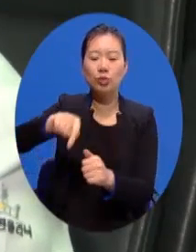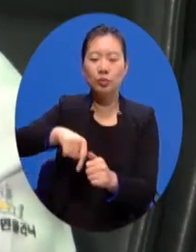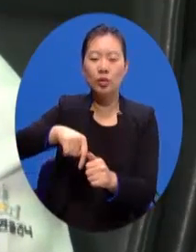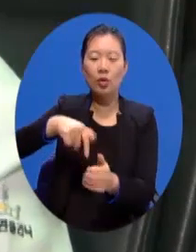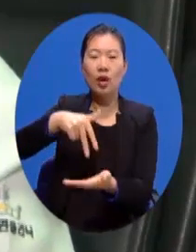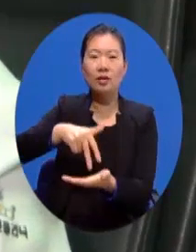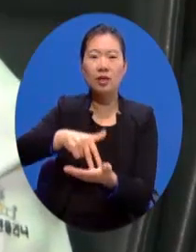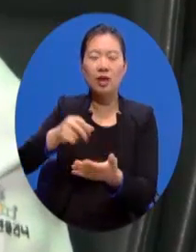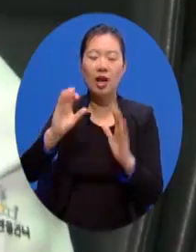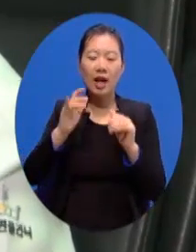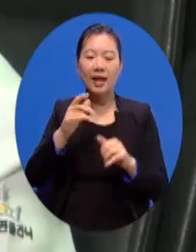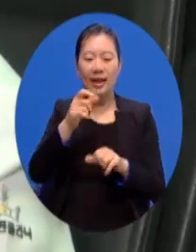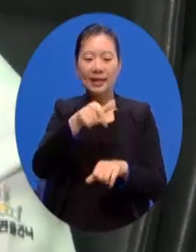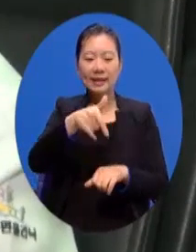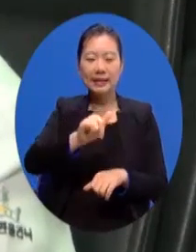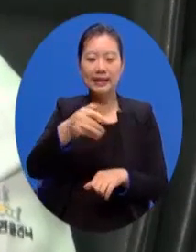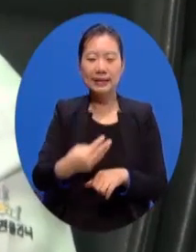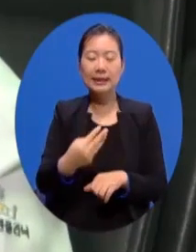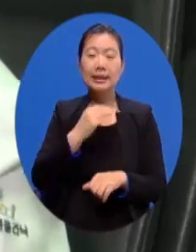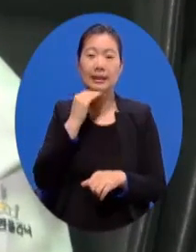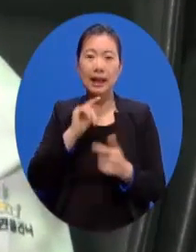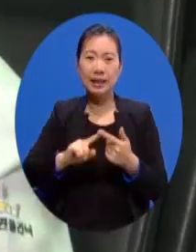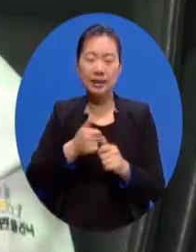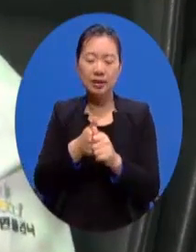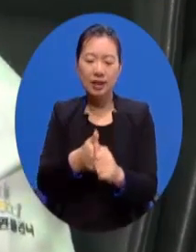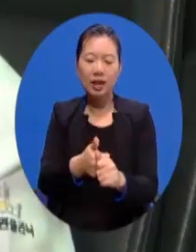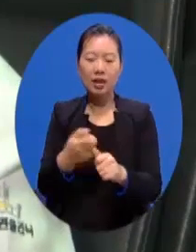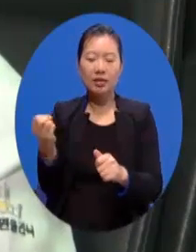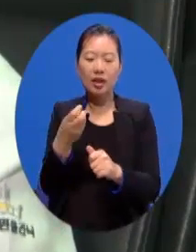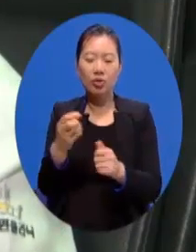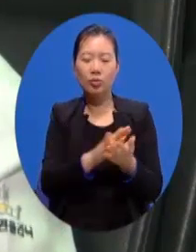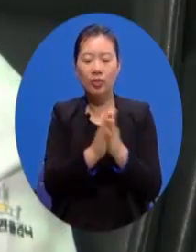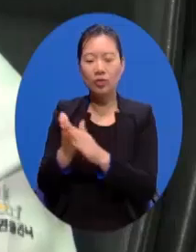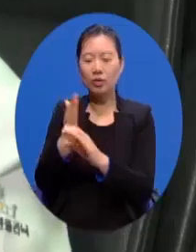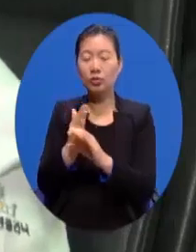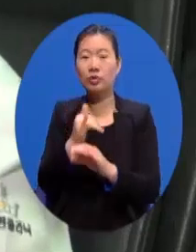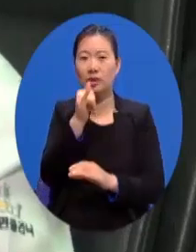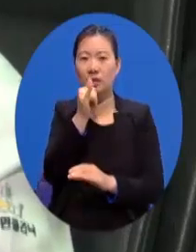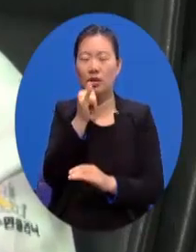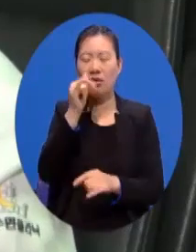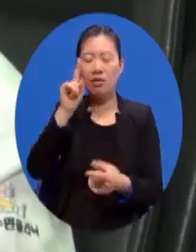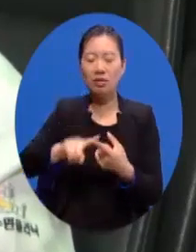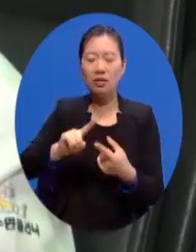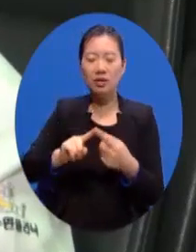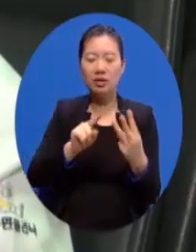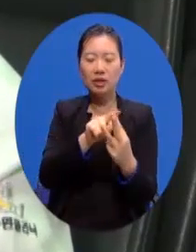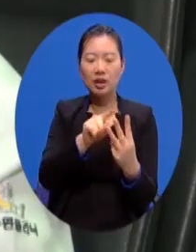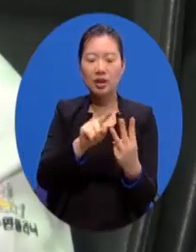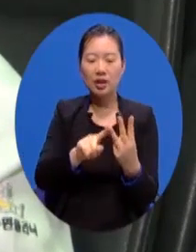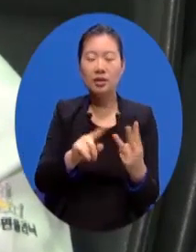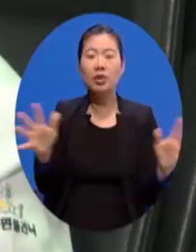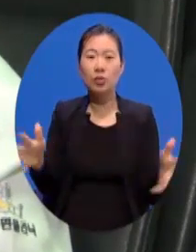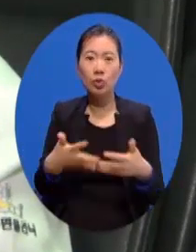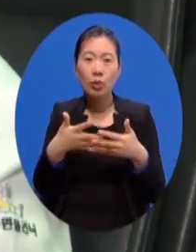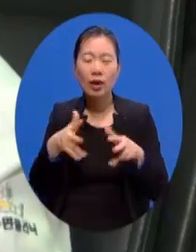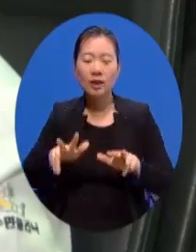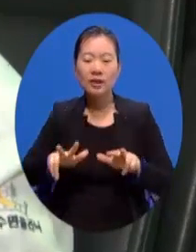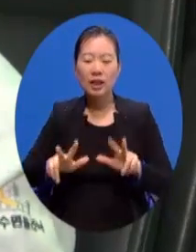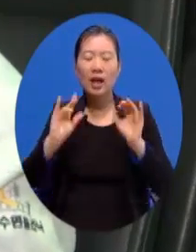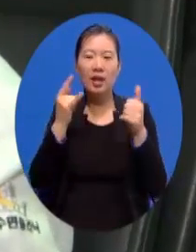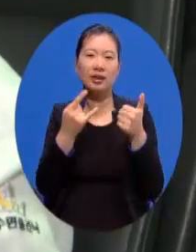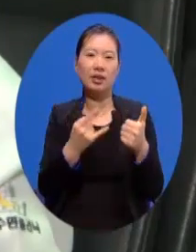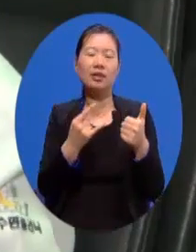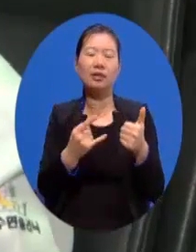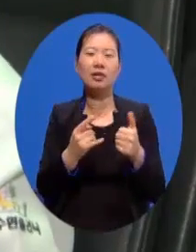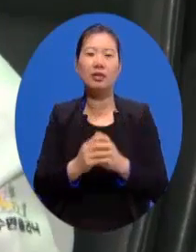환경 그리고 아이의 기질 또 나이에 따라서 이제 자꾸 변하게 됩니다. 그 세 가지 것들을 조화롭게 이제 아이에게